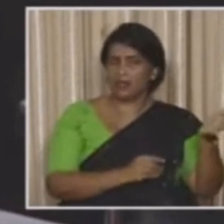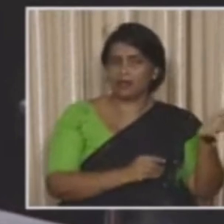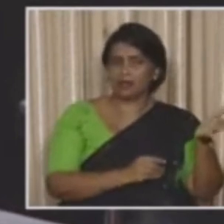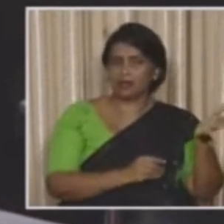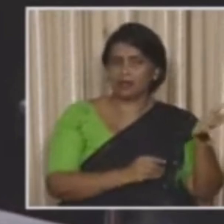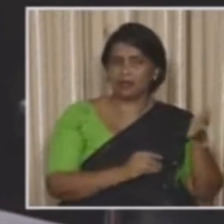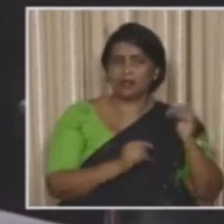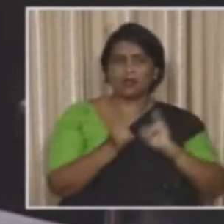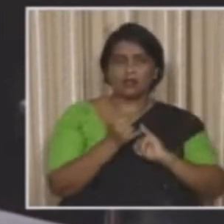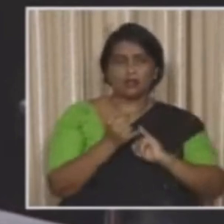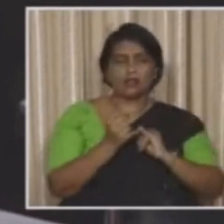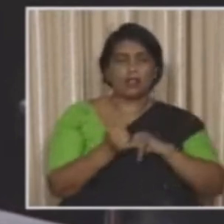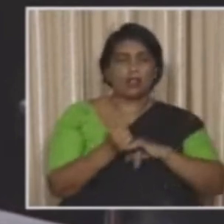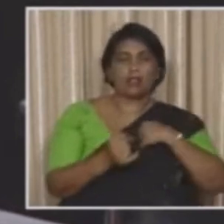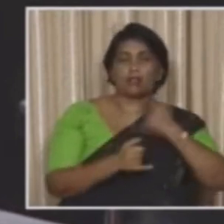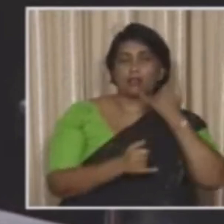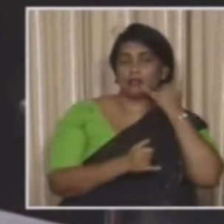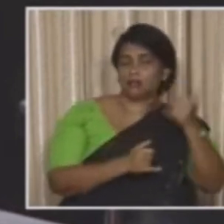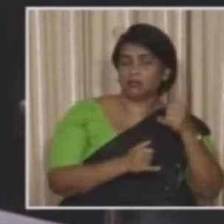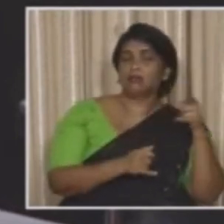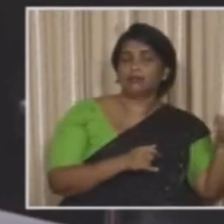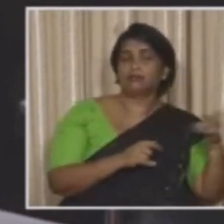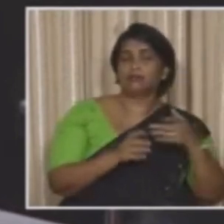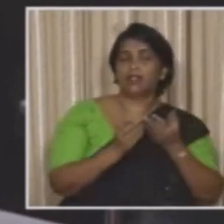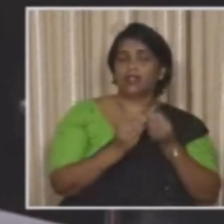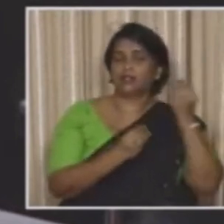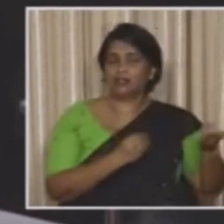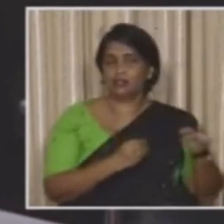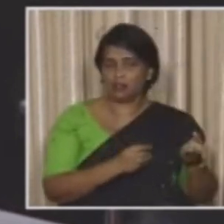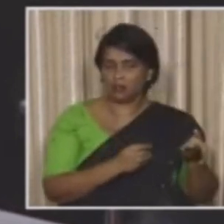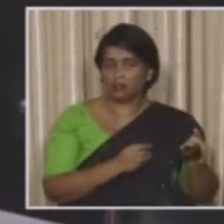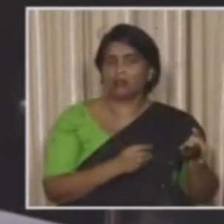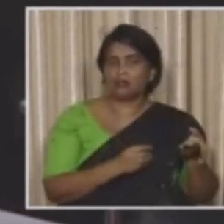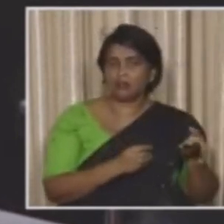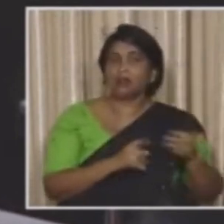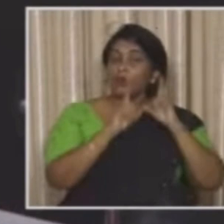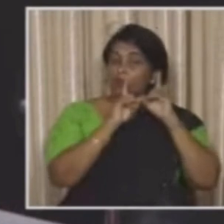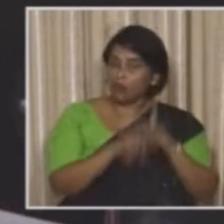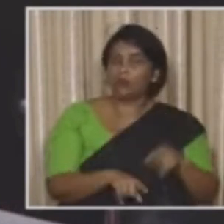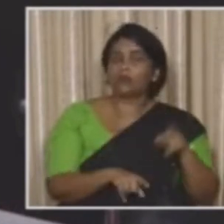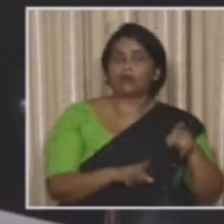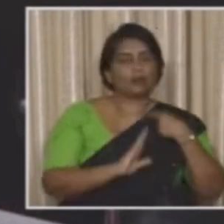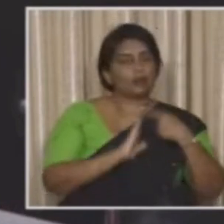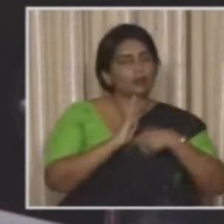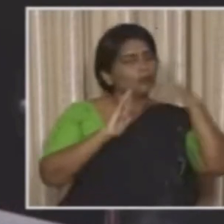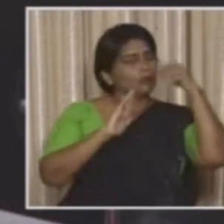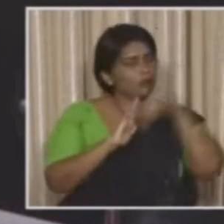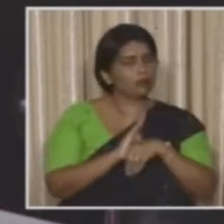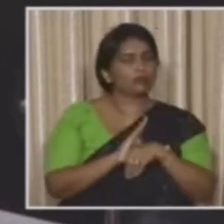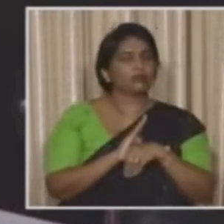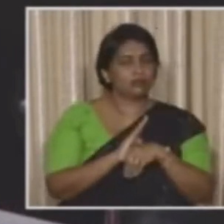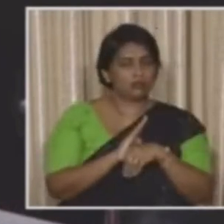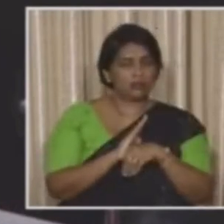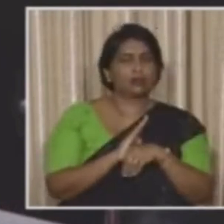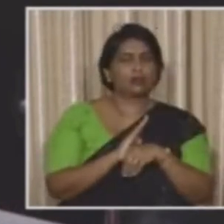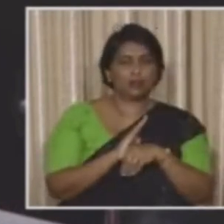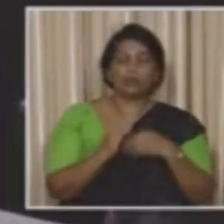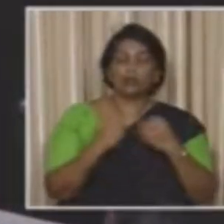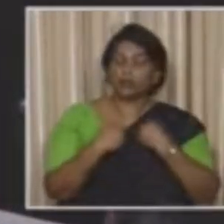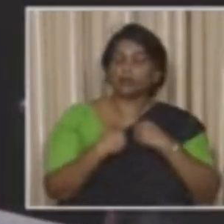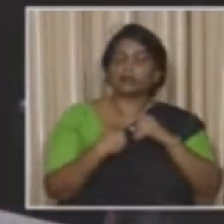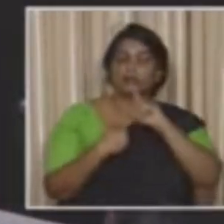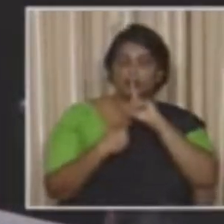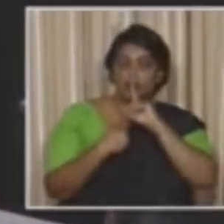දෙන්නේ හරිද සාගල ලේකම්රට කතා කරන කෙනා එයාට තමයි දෙන්නේ හරිද එහෙම තමයි මේ රට ප්‍රපාතයට පත් කරේ එනිසා අපි කියන්නේ